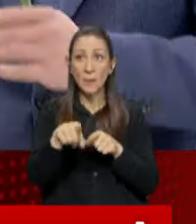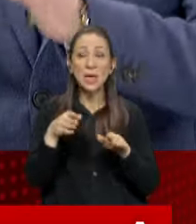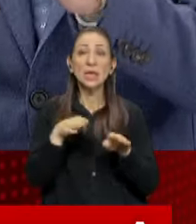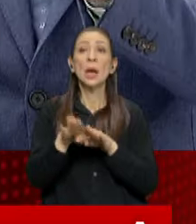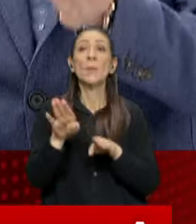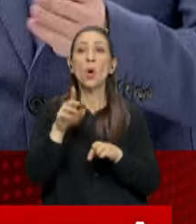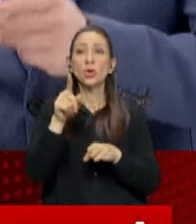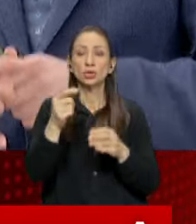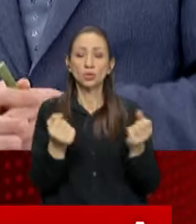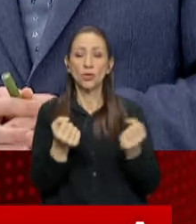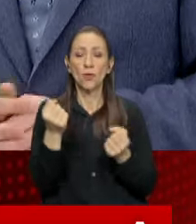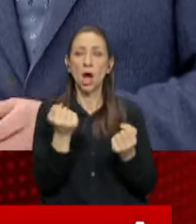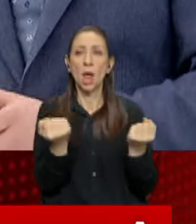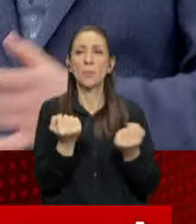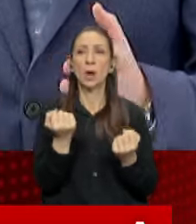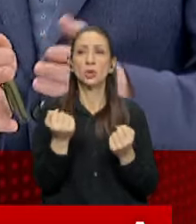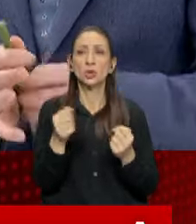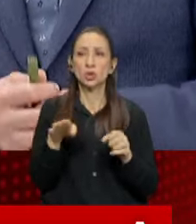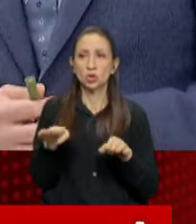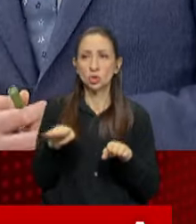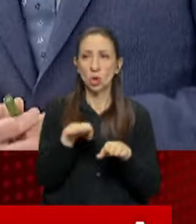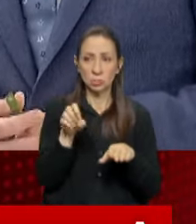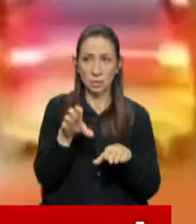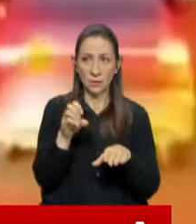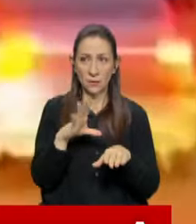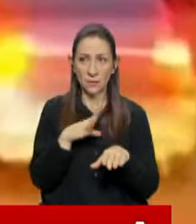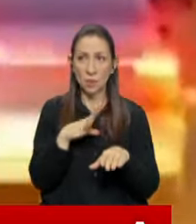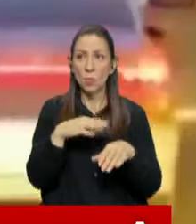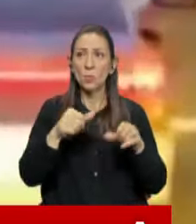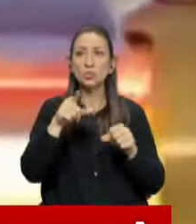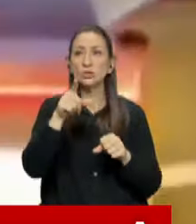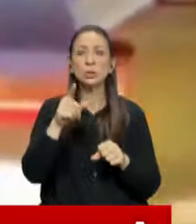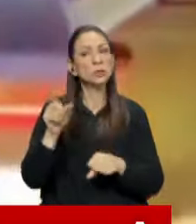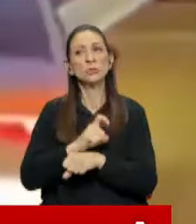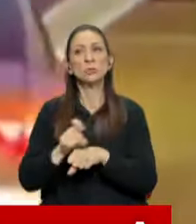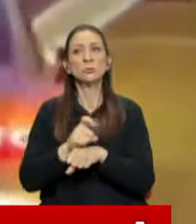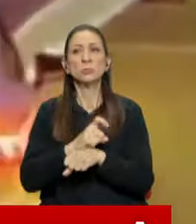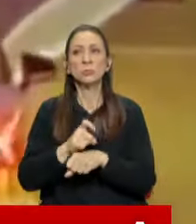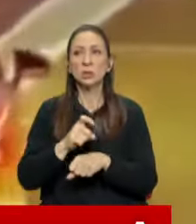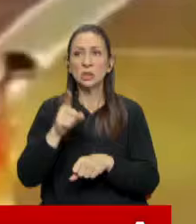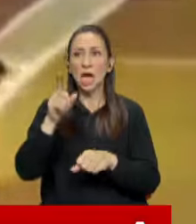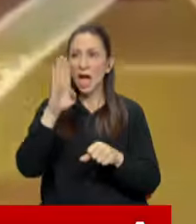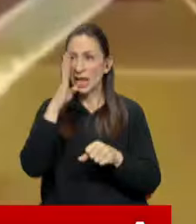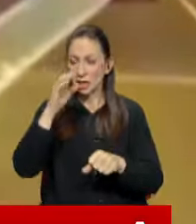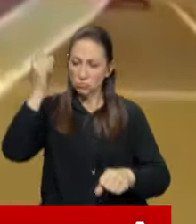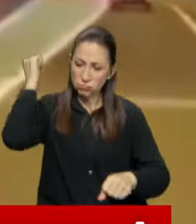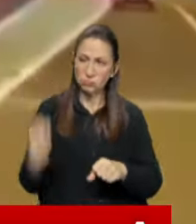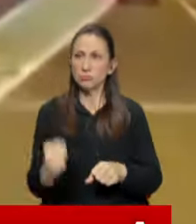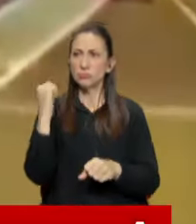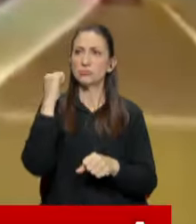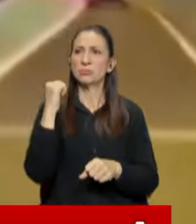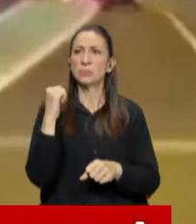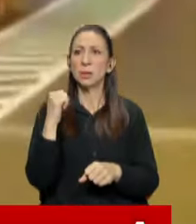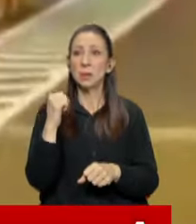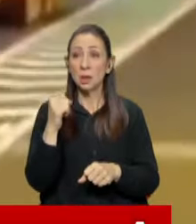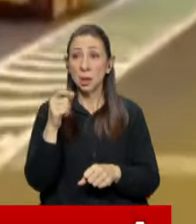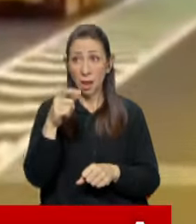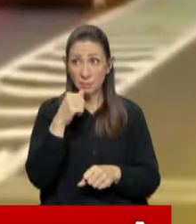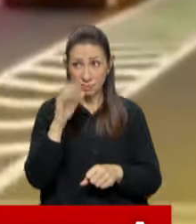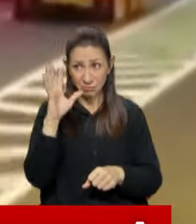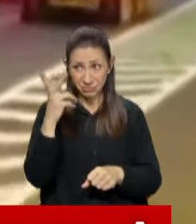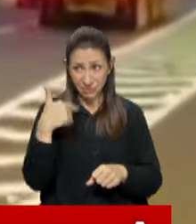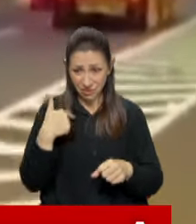giremiyor. Oradaki sürücü, otomobil sürücüsü sola sinyal veriyor. Motosiklet sürücüsü de öfkeleniyor. Öfkelenip burada aynasına doğru bir hamle yapıyor.